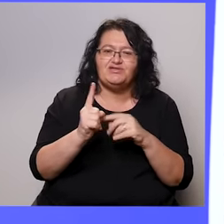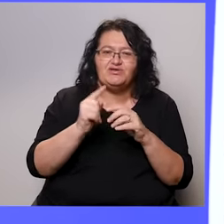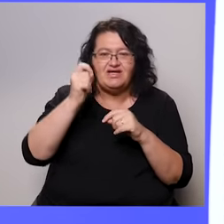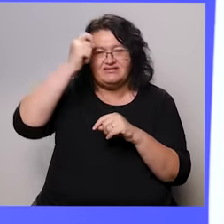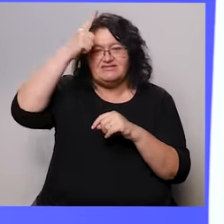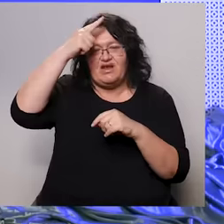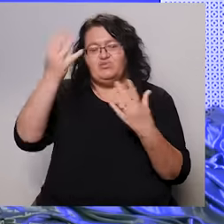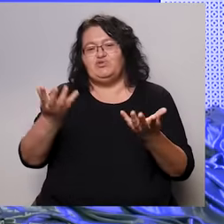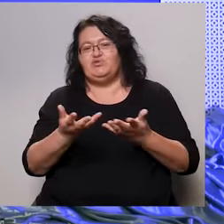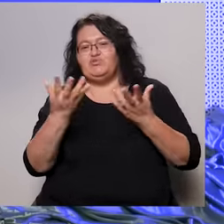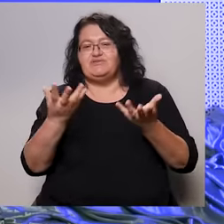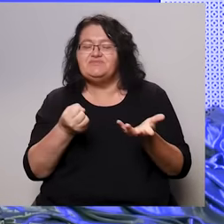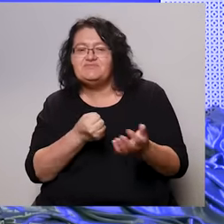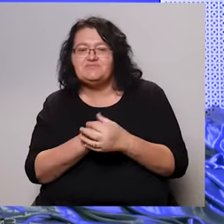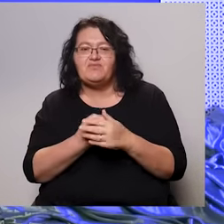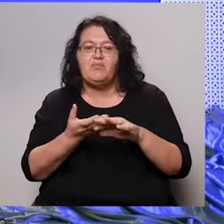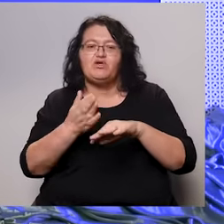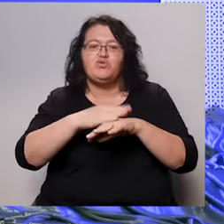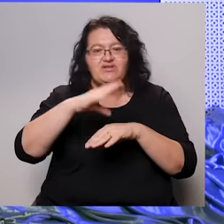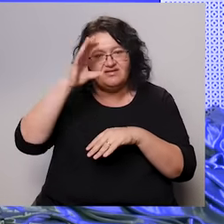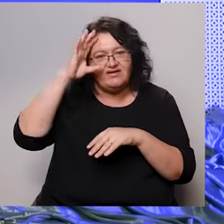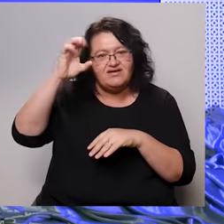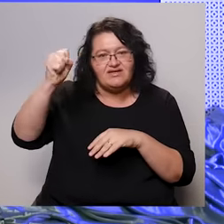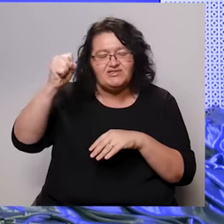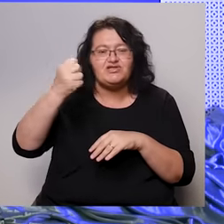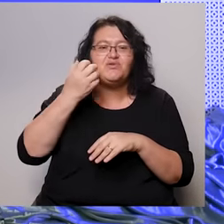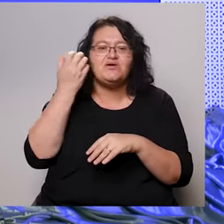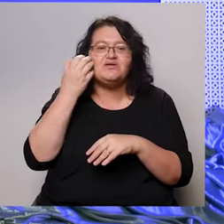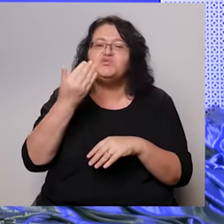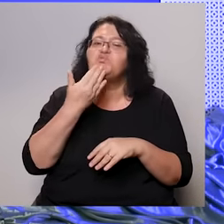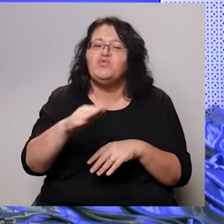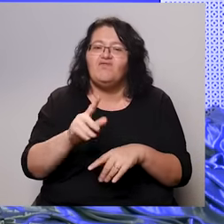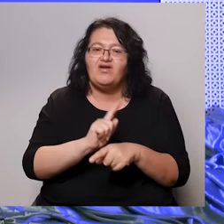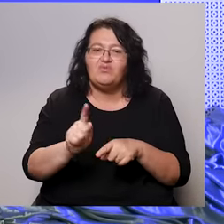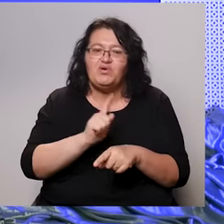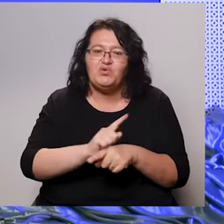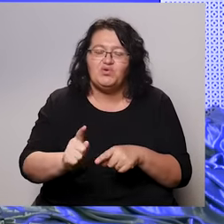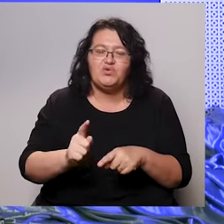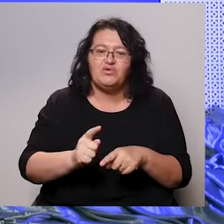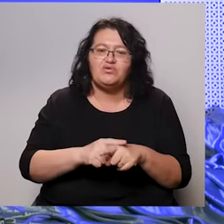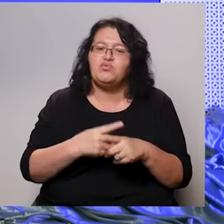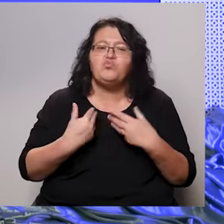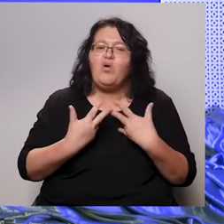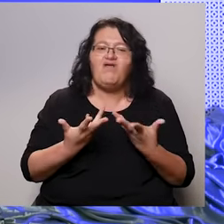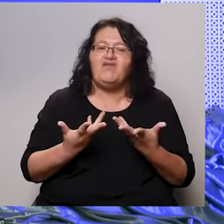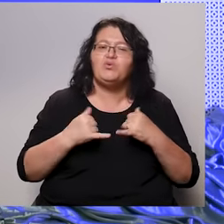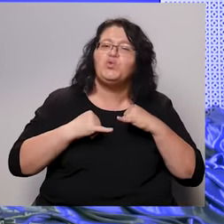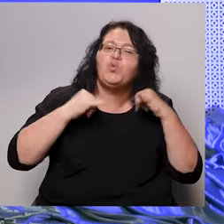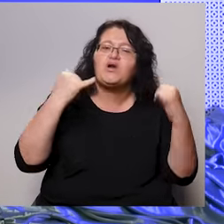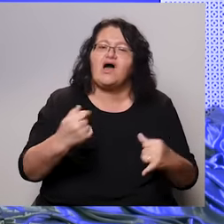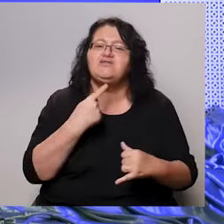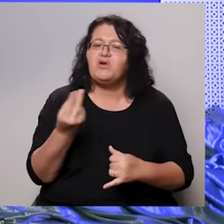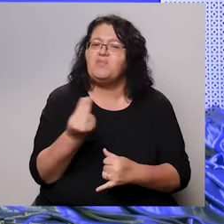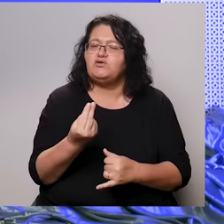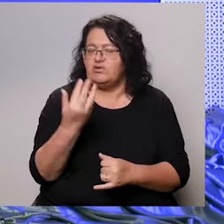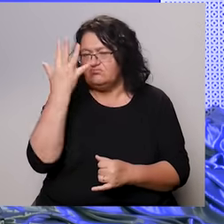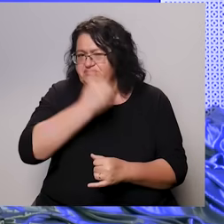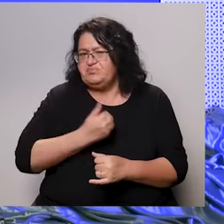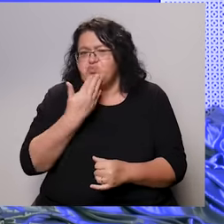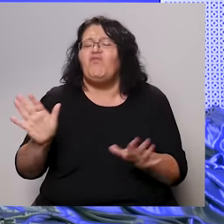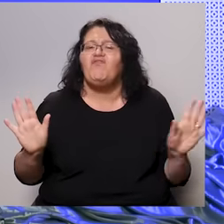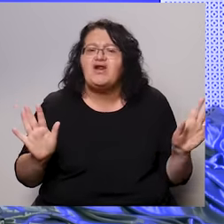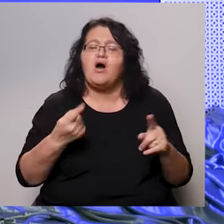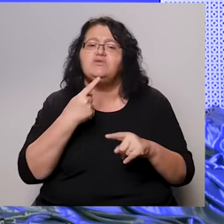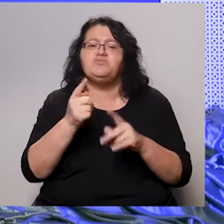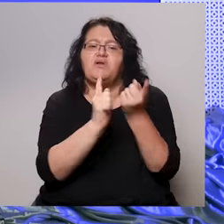al înțelepciunii. Noi, majoritatea creștinilor, când nu vrem anumite lucruri, nu avem tăria să spunem de ce nu vrem lucrurile